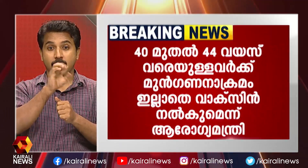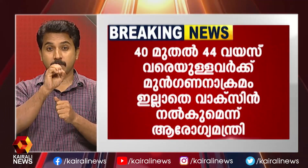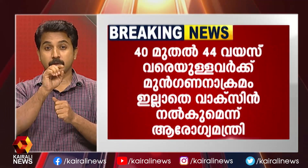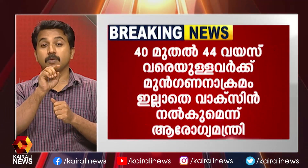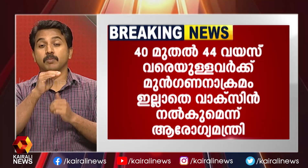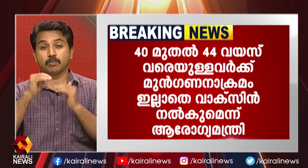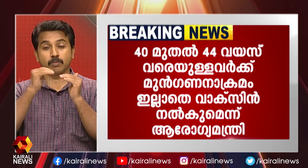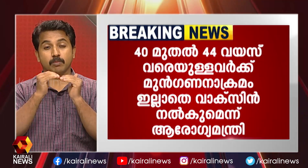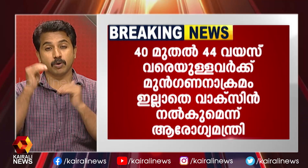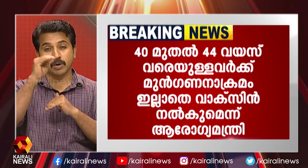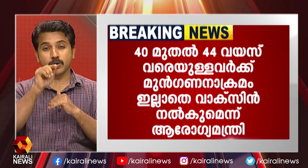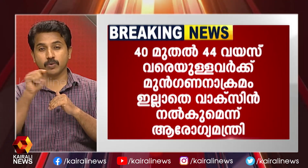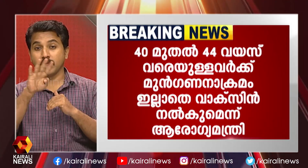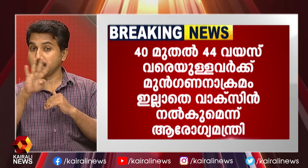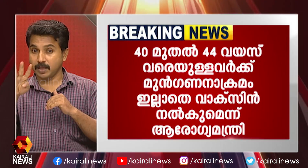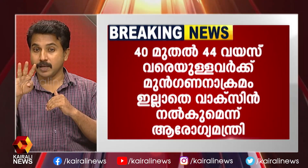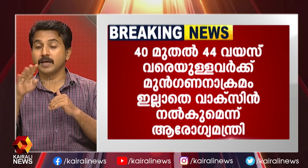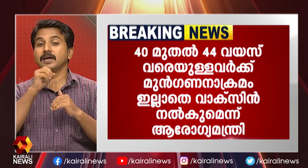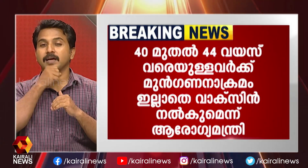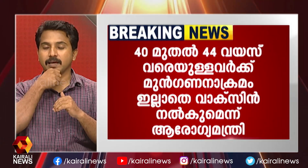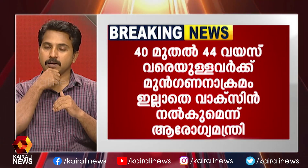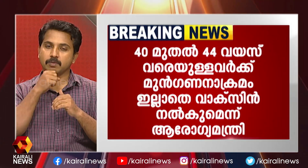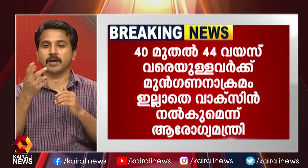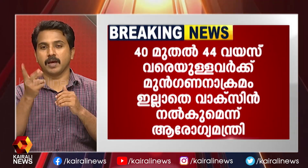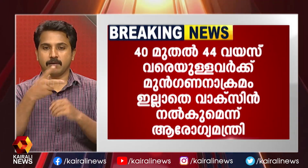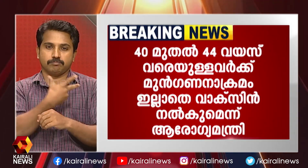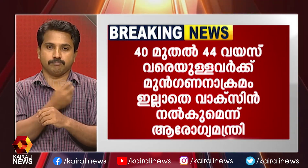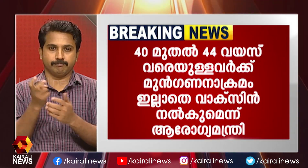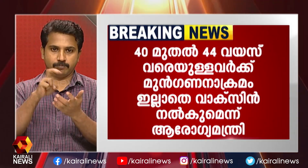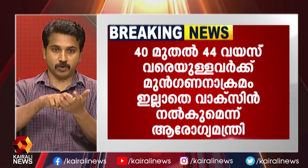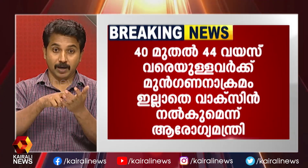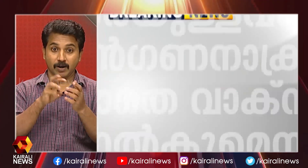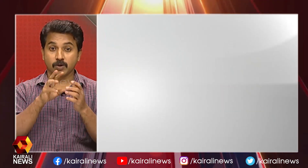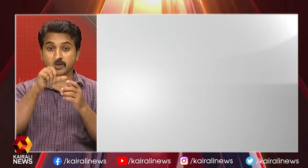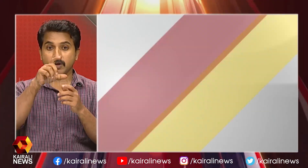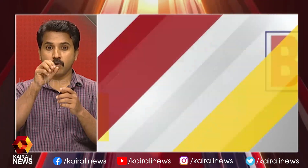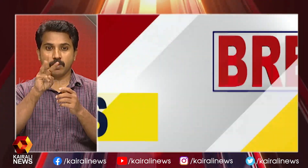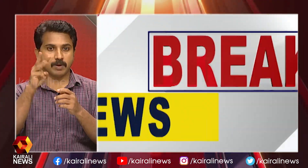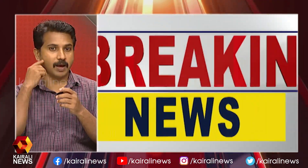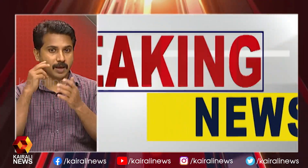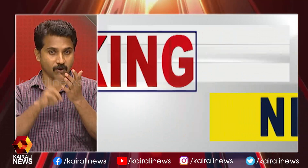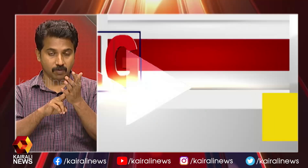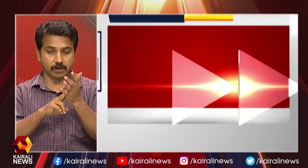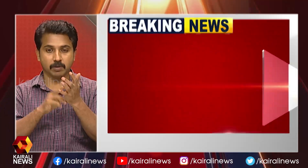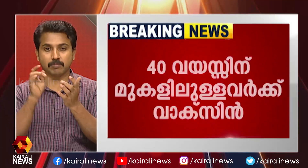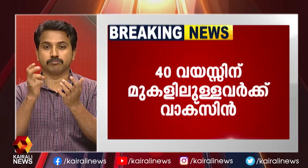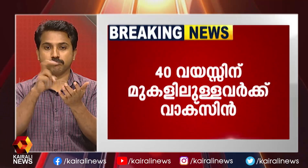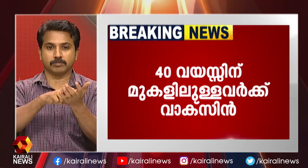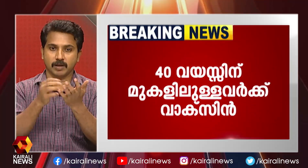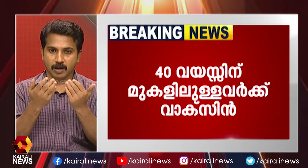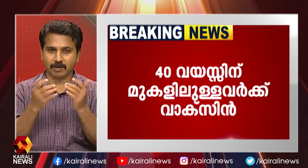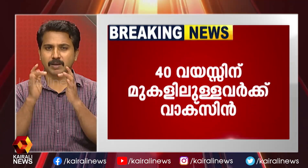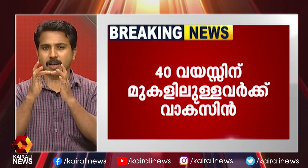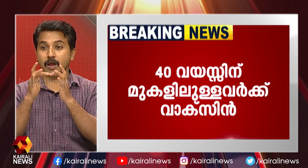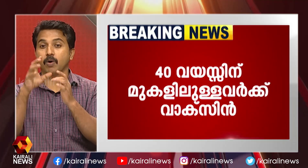44 വയസ്സ് വരെയുള്ള പ്രായമുള്ളവർക്ക് വാക്സിൻ ലഭിക്കുന്നതിനായി നിലവിൽ കോവിൻ പോർട്ടലിൽ രജിസ്റ്റർ ചെയ്തതിനു ശേഷം ഓൺലൈനായി അപ്പോയിന്റ്മെന്റ് എടുക്കേണ്ടതാണ്.